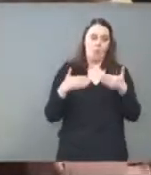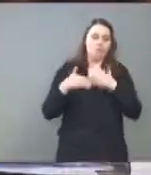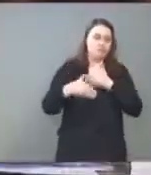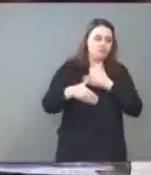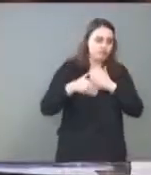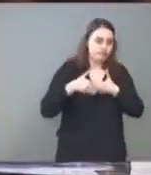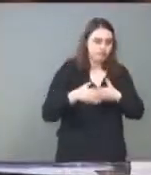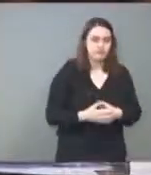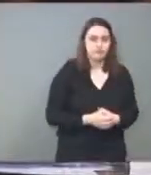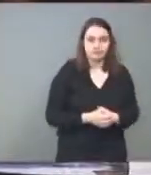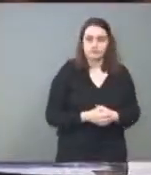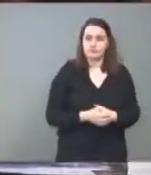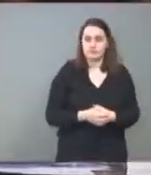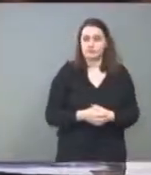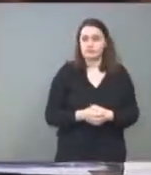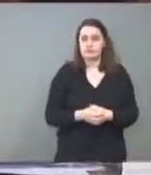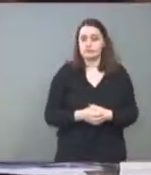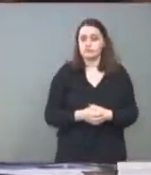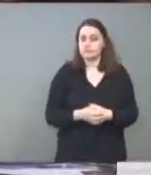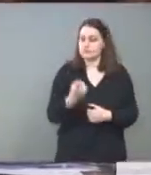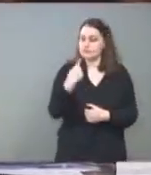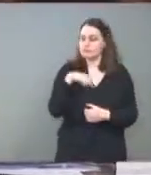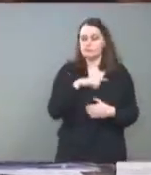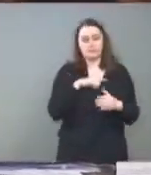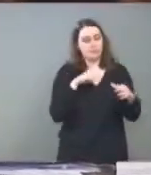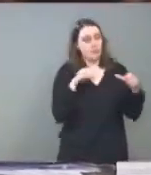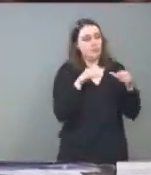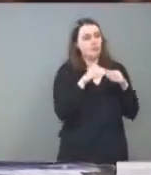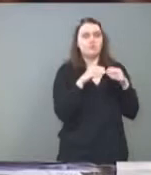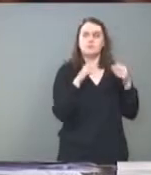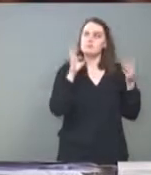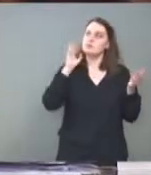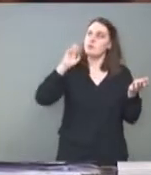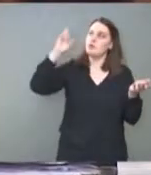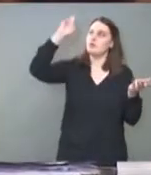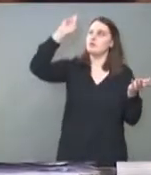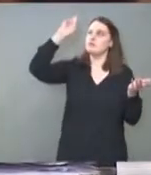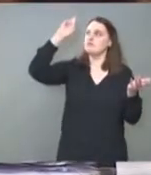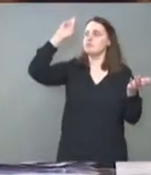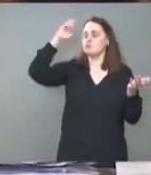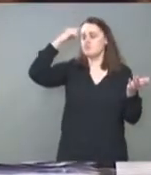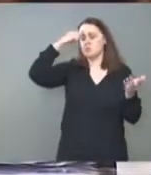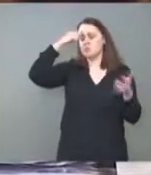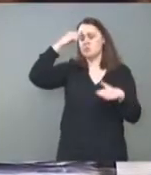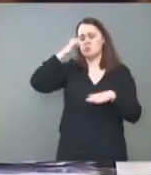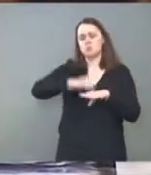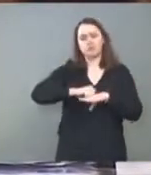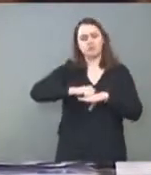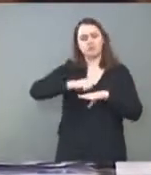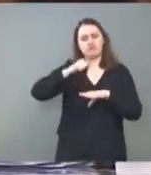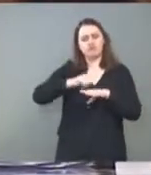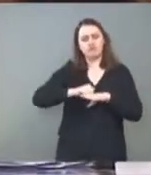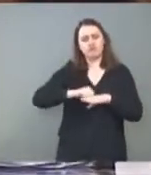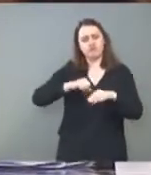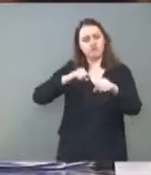Mais nous autres, les rêveurs, les têtes dures, ceux qui avons